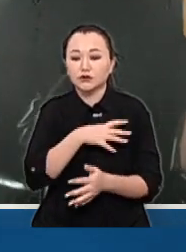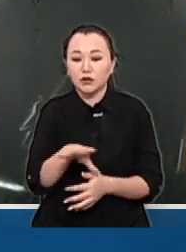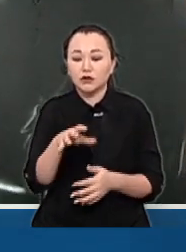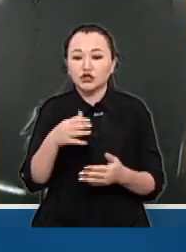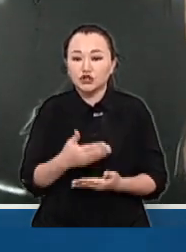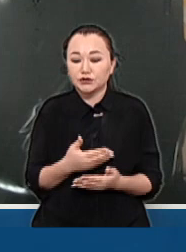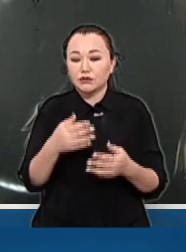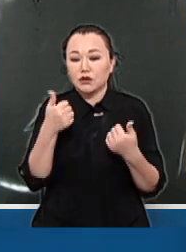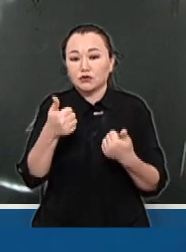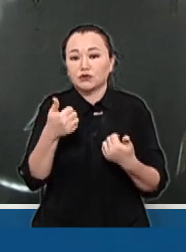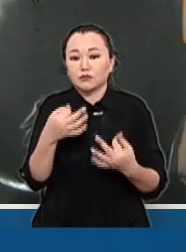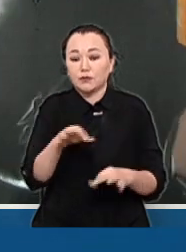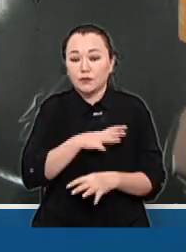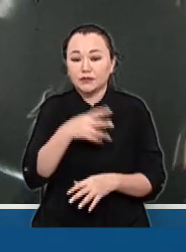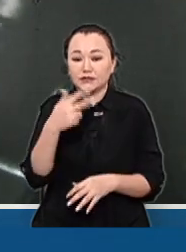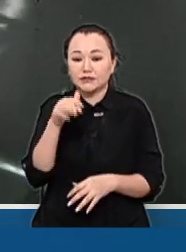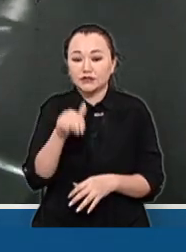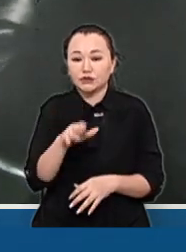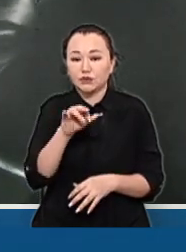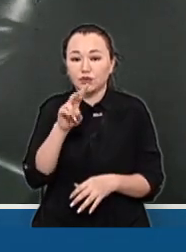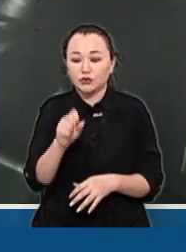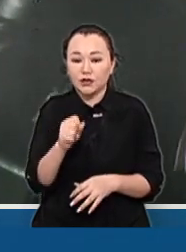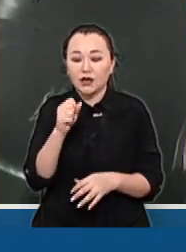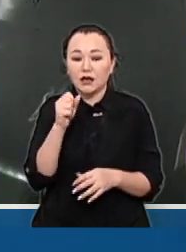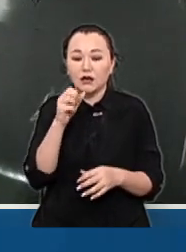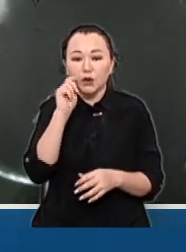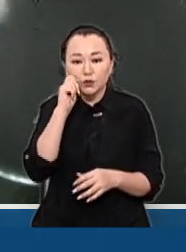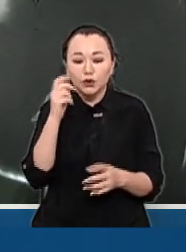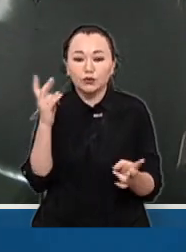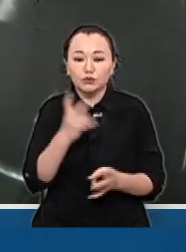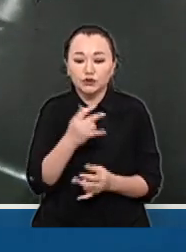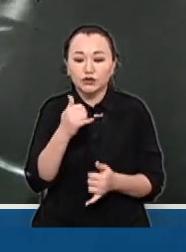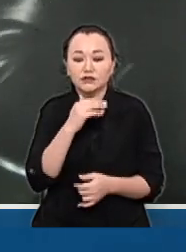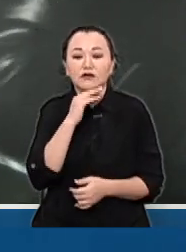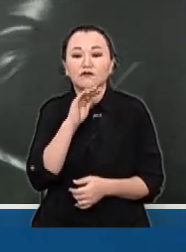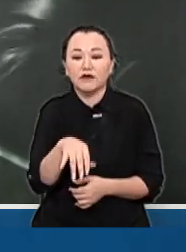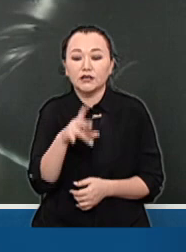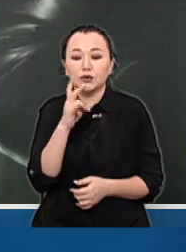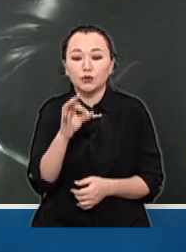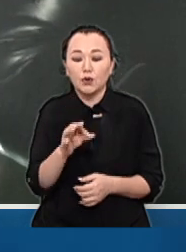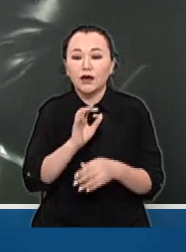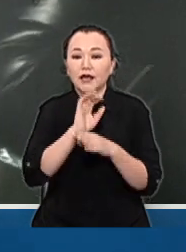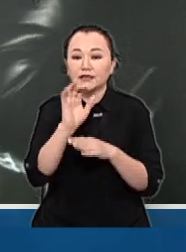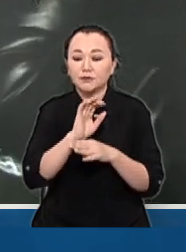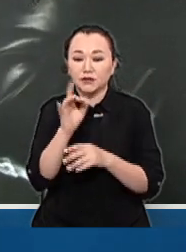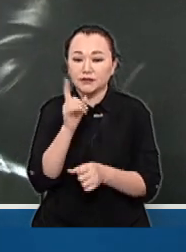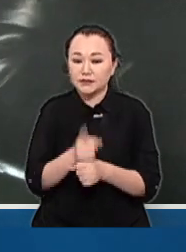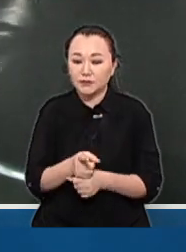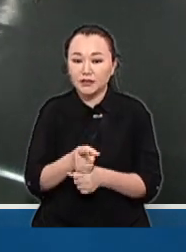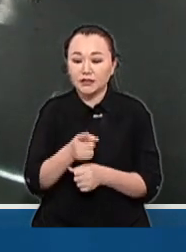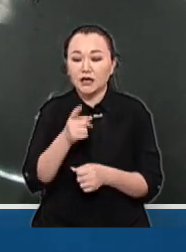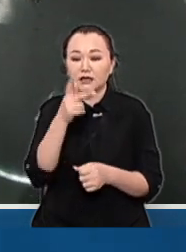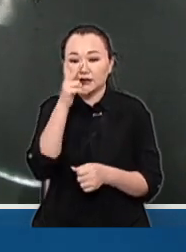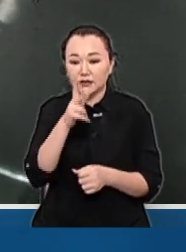үшін қазақстандықтарға 30 мың тонна пияз қажет. Әзірге қор жеткілікті. Алайда экспортқа тыйым салған